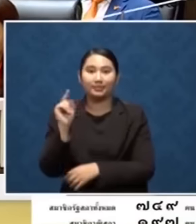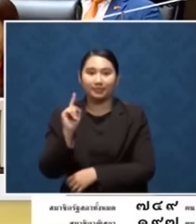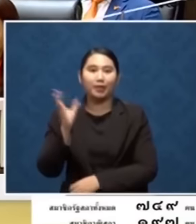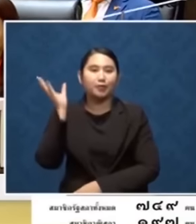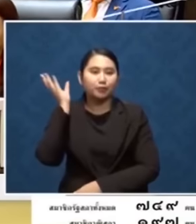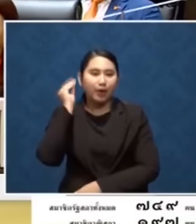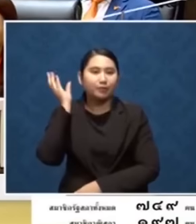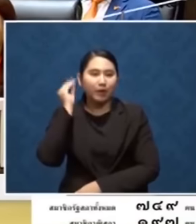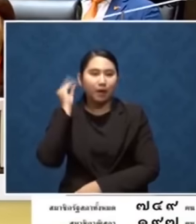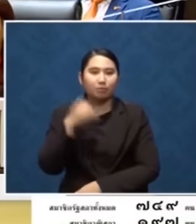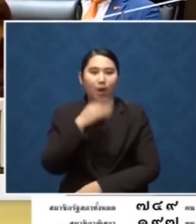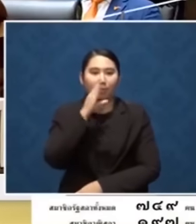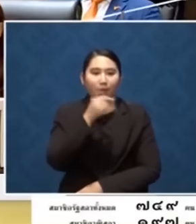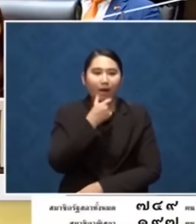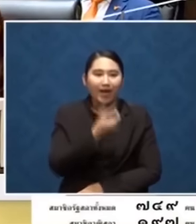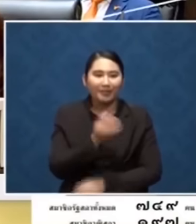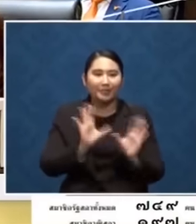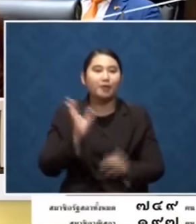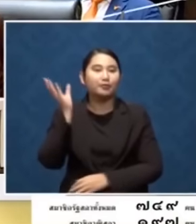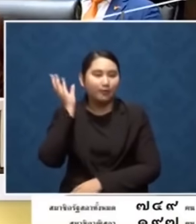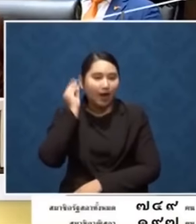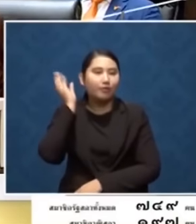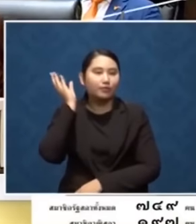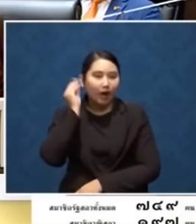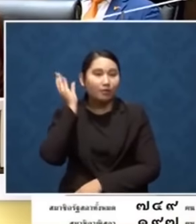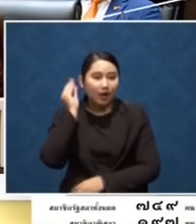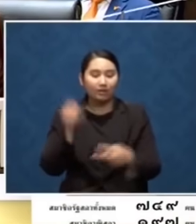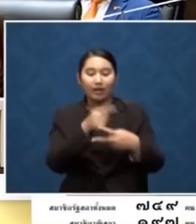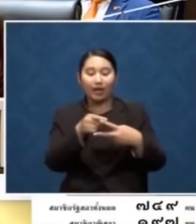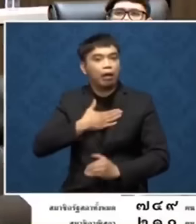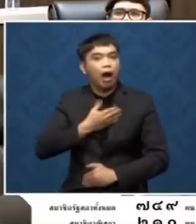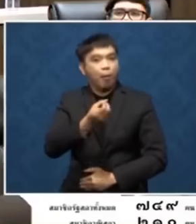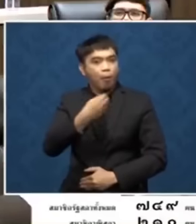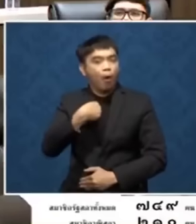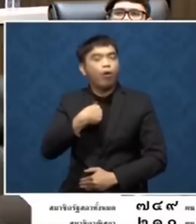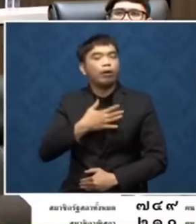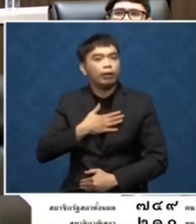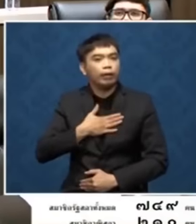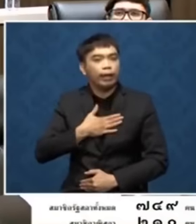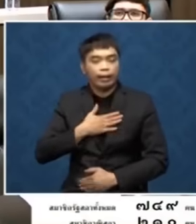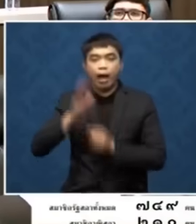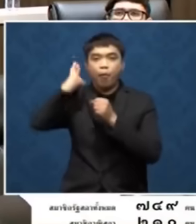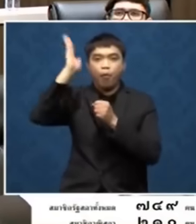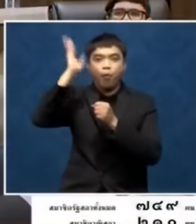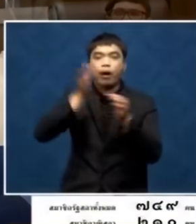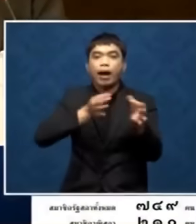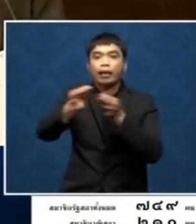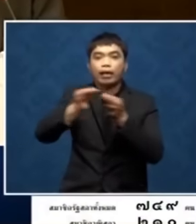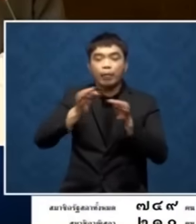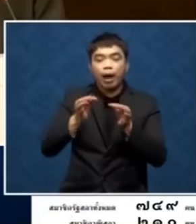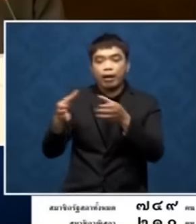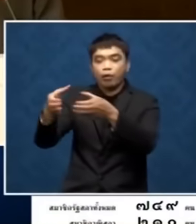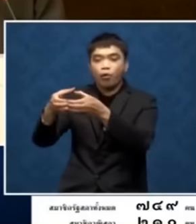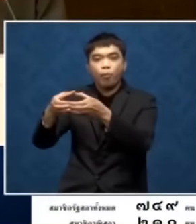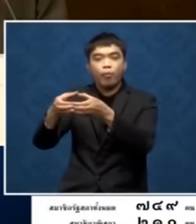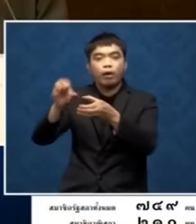ประธานซึ่งตอนนี้เป็นประธานพรเพชรวิชิตชลชัยเองก็บอกว่าถ้าจะใช้สิทธิ์พาดพิงก็ขอให้คนที่ถูกพาดพิงก็คือคุณพิธาเป็นคนที่ตอบเอง